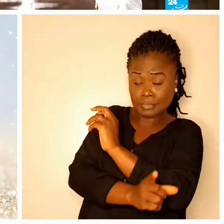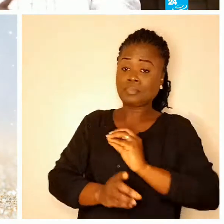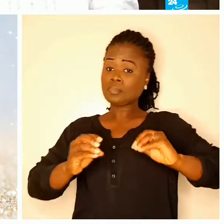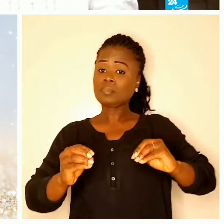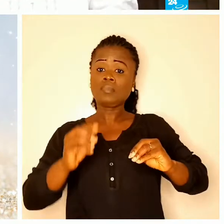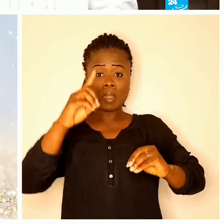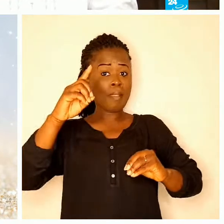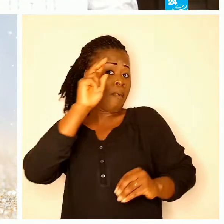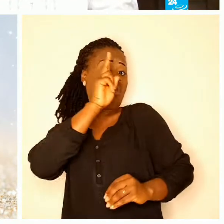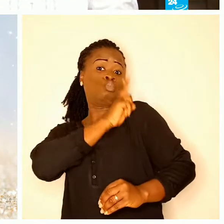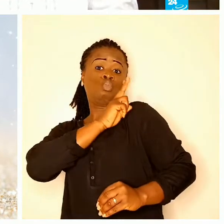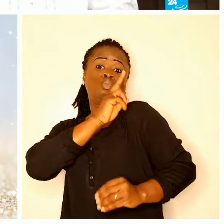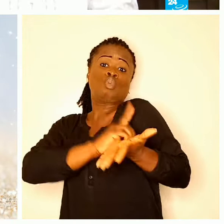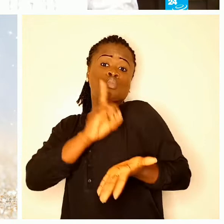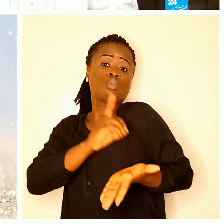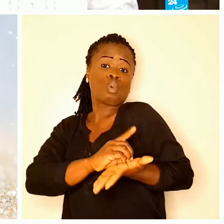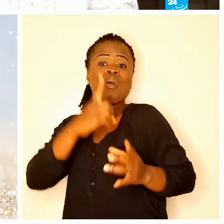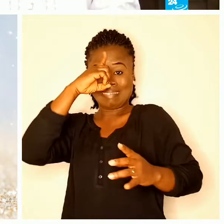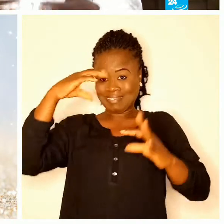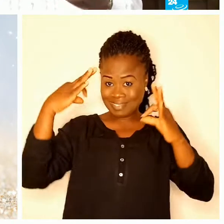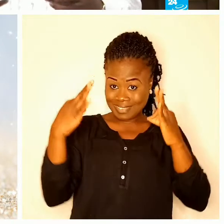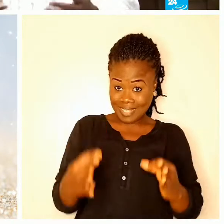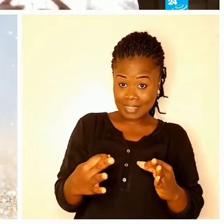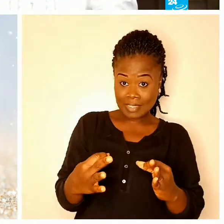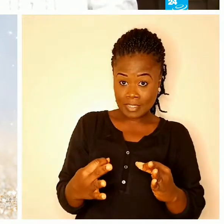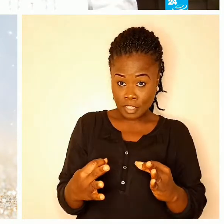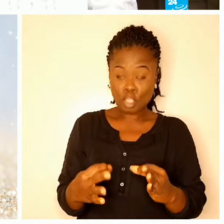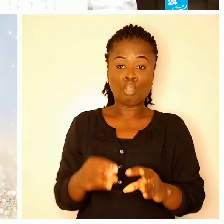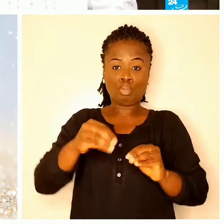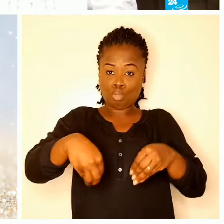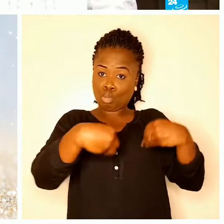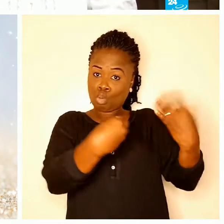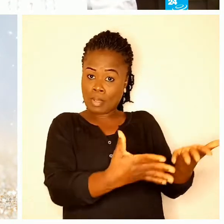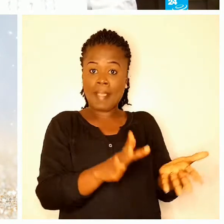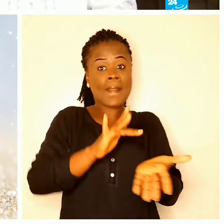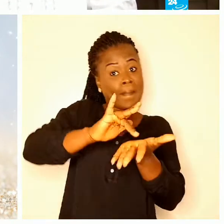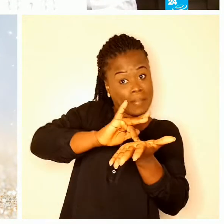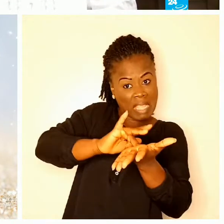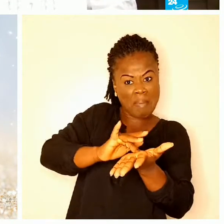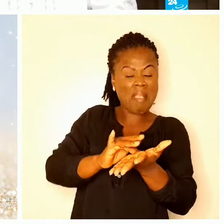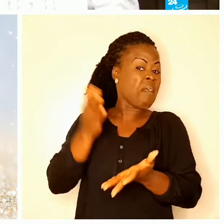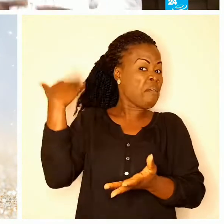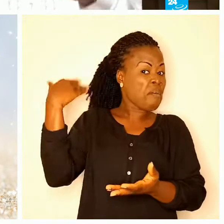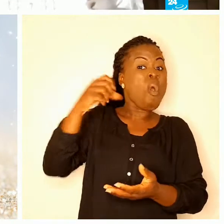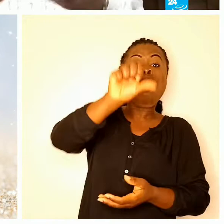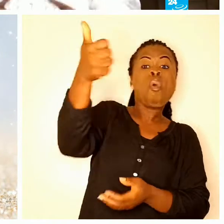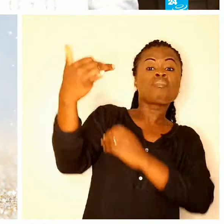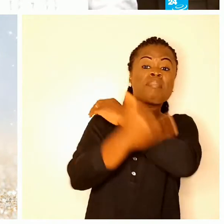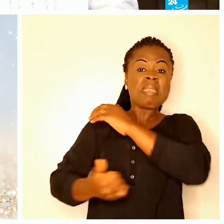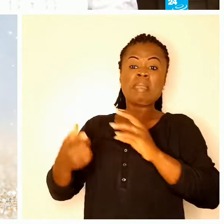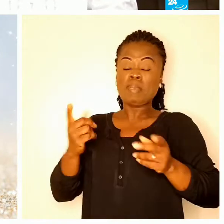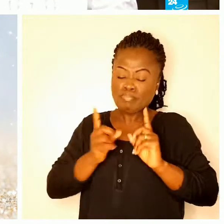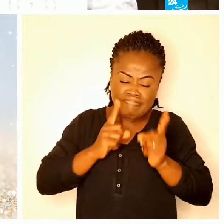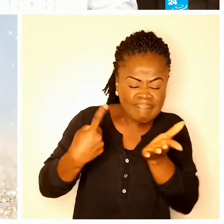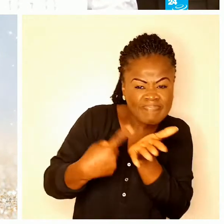décidé assez rapidement de mettre en place un certain nombre de protocoles qui fait un débat ailleurs, en